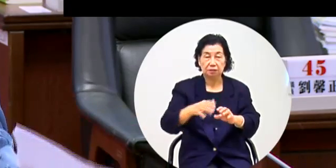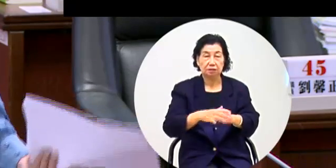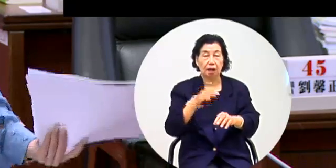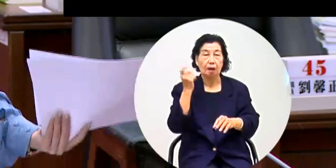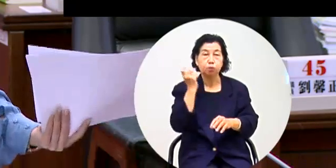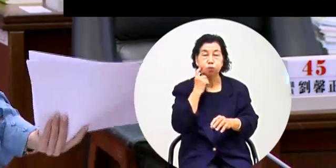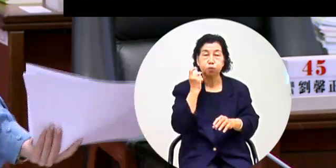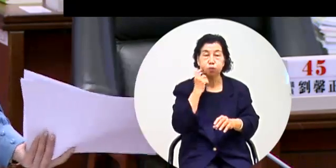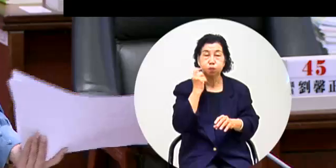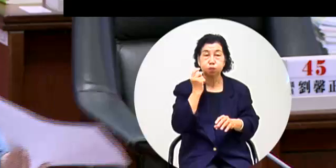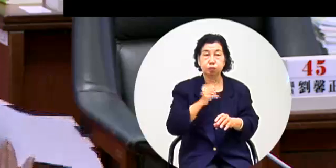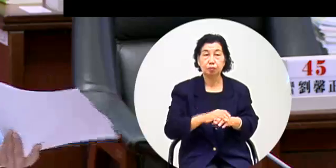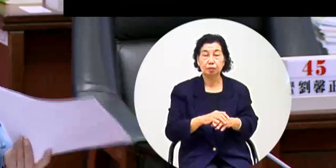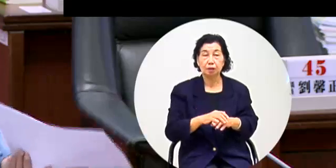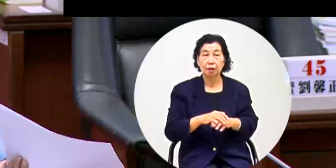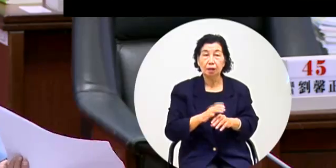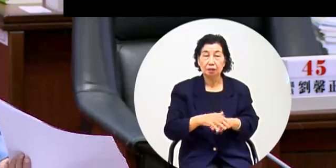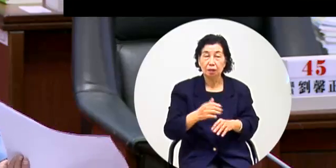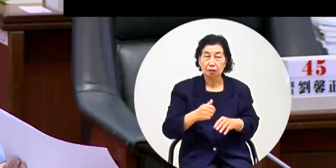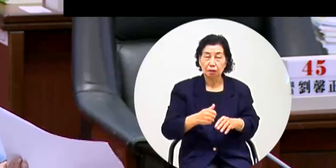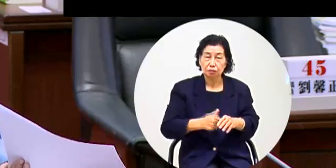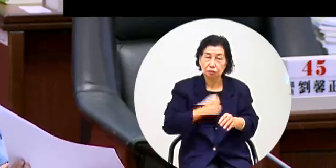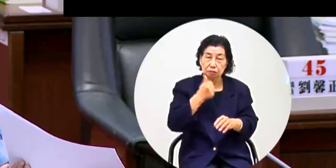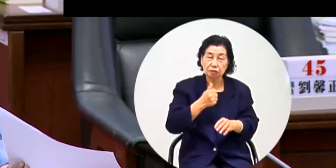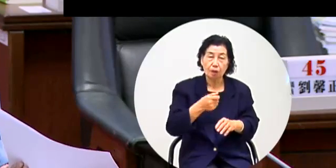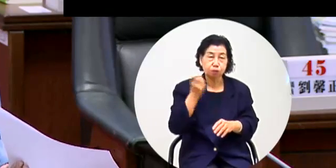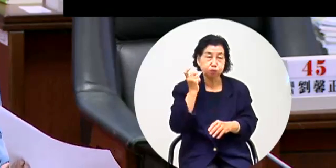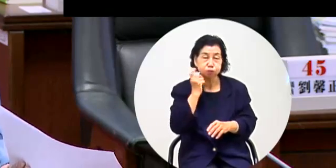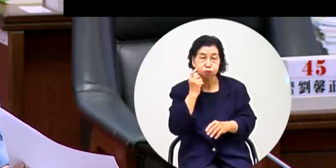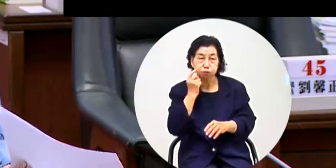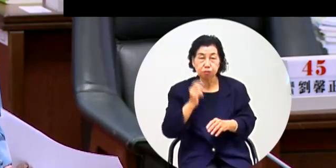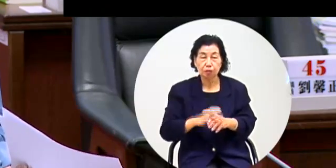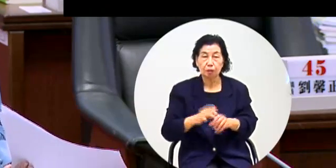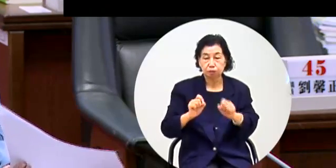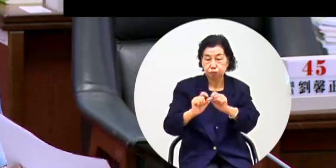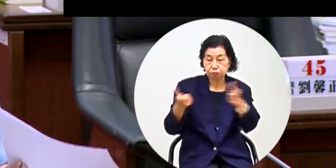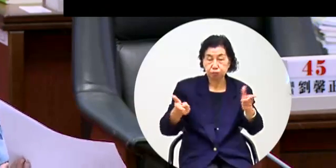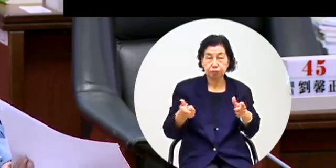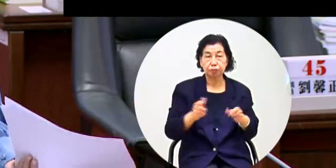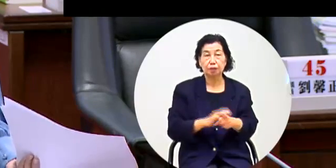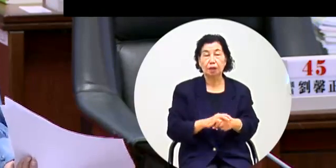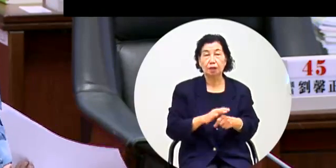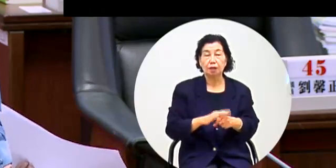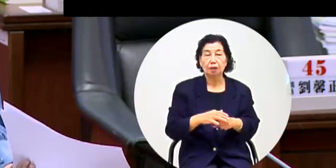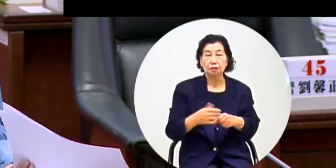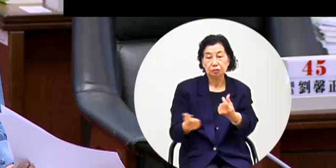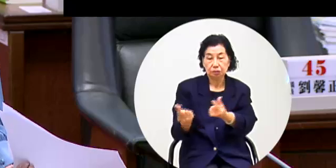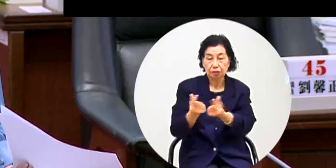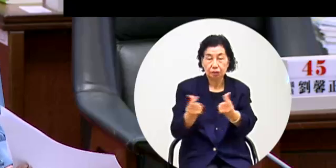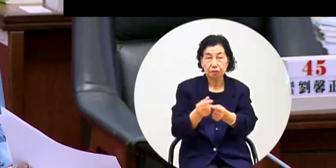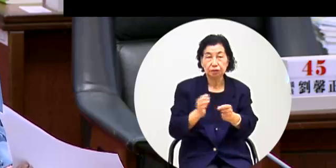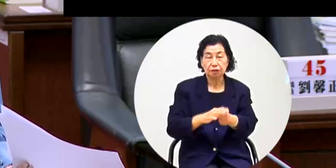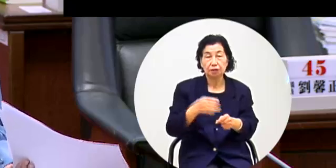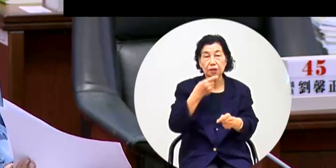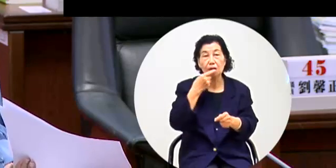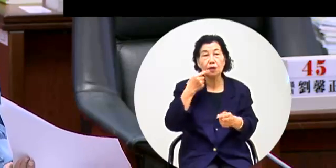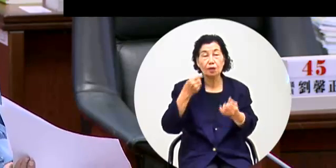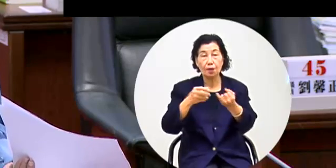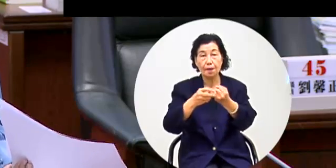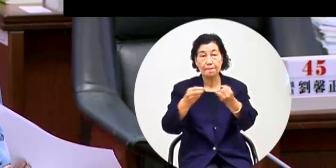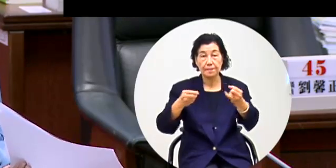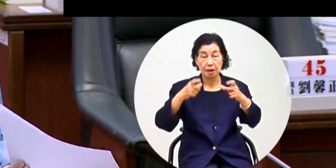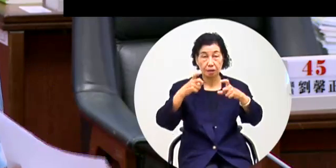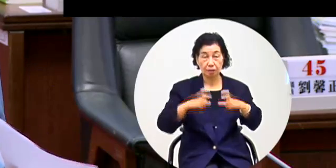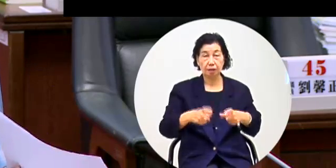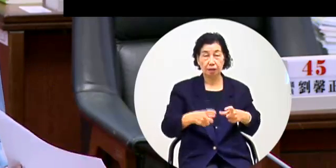亲呢？如果你要做金呢，你应该要安那走。比如说红毛港迁村，其实呢，查估房子是在我们所有的